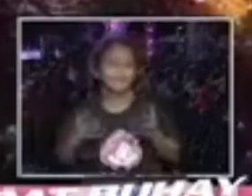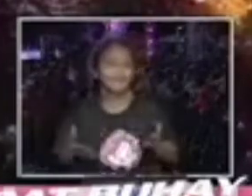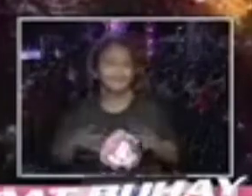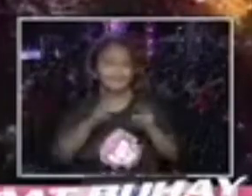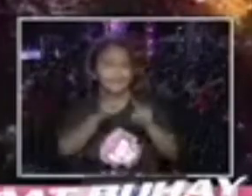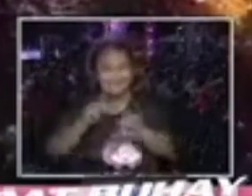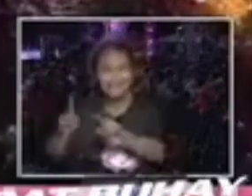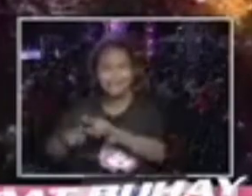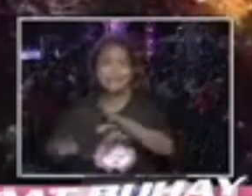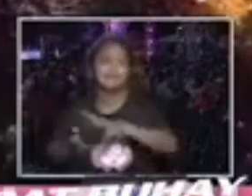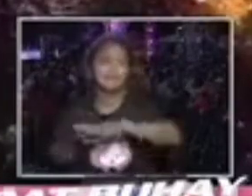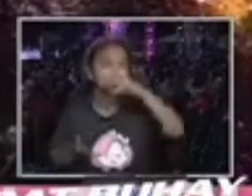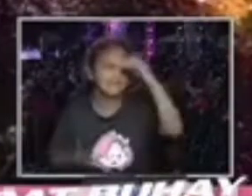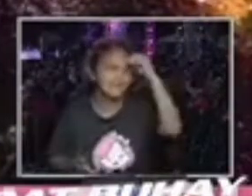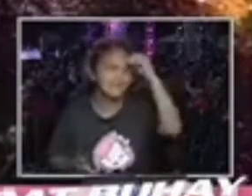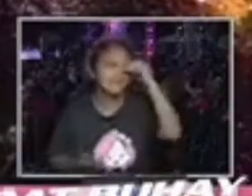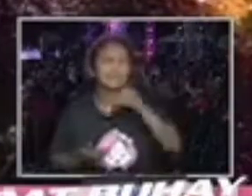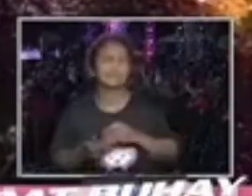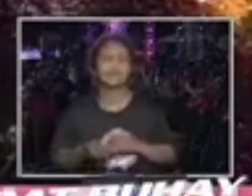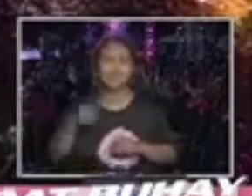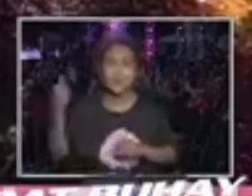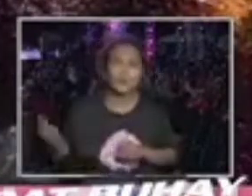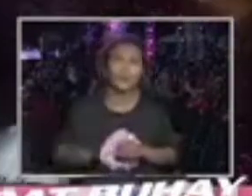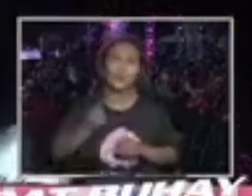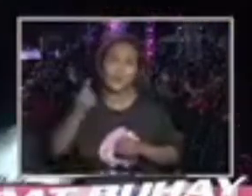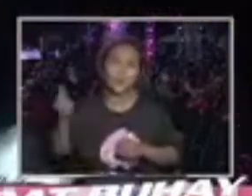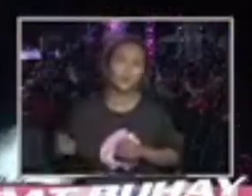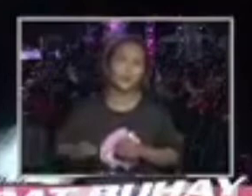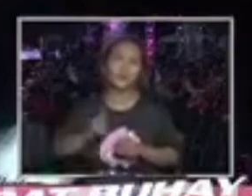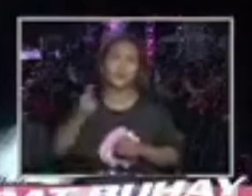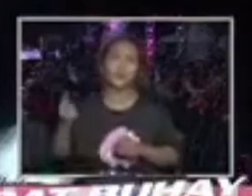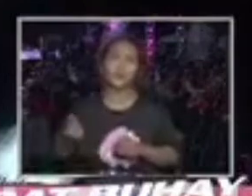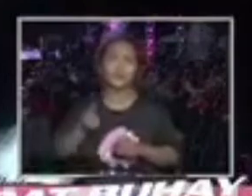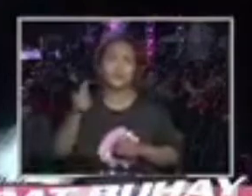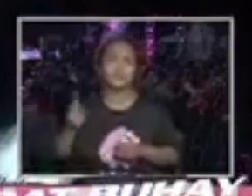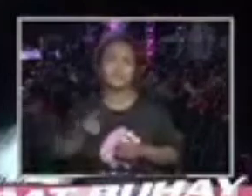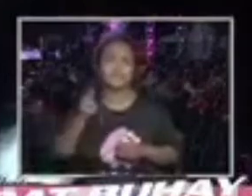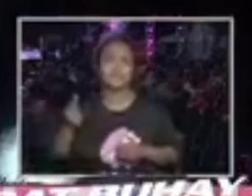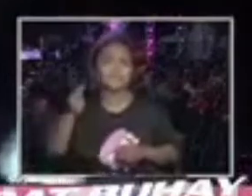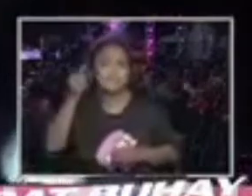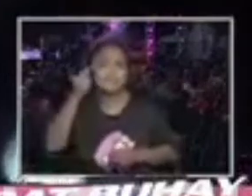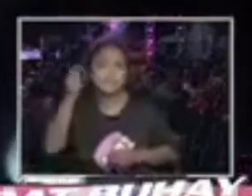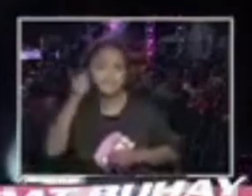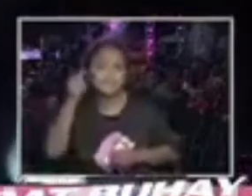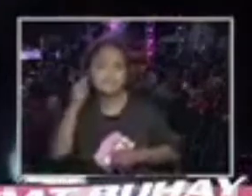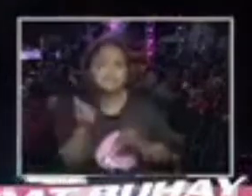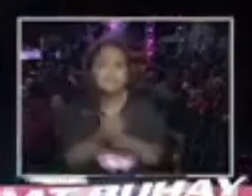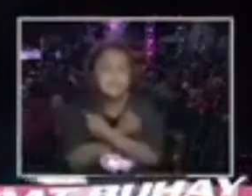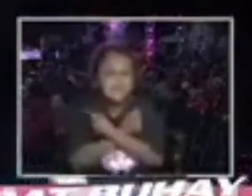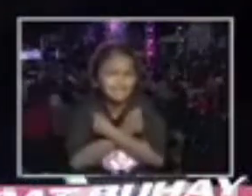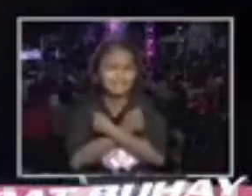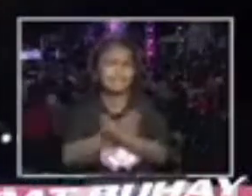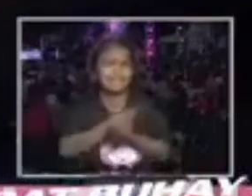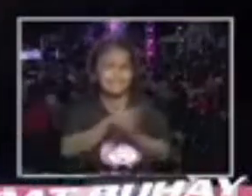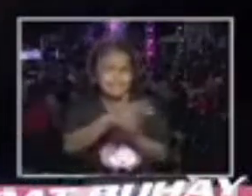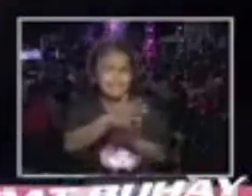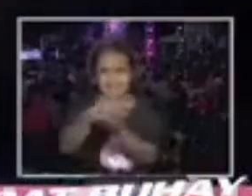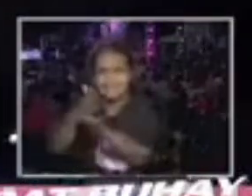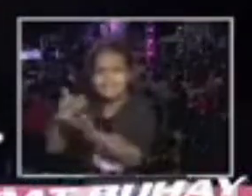Natutuhan natin, palaging mas radikal ang magmahal.